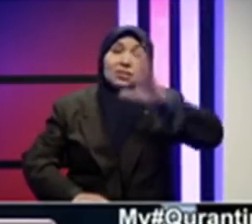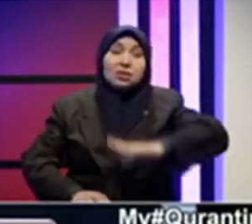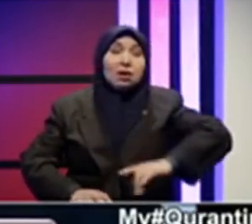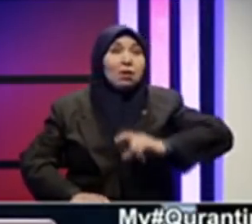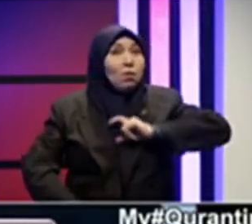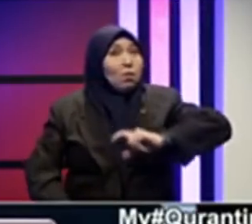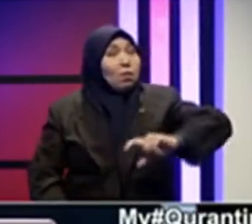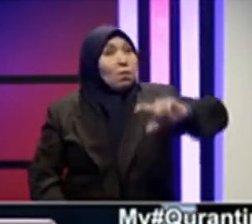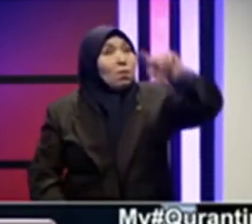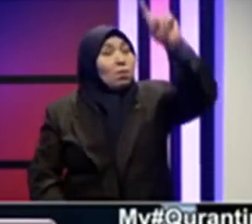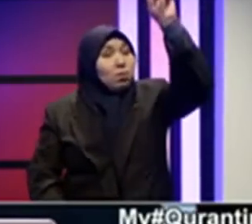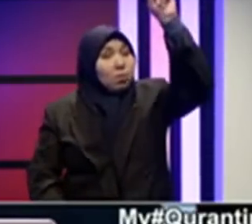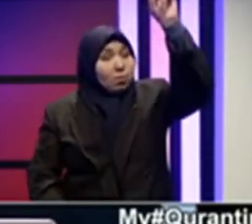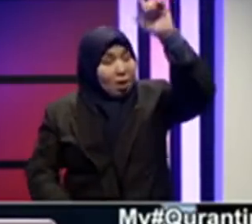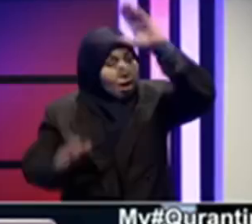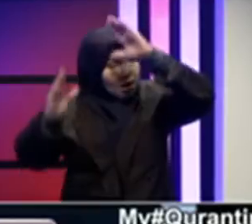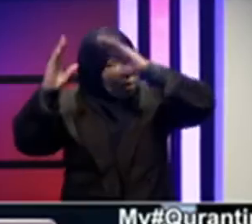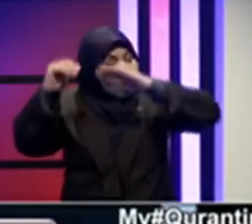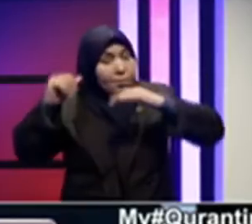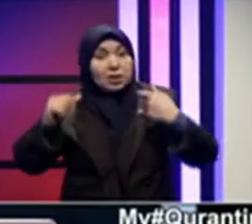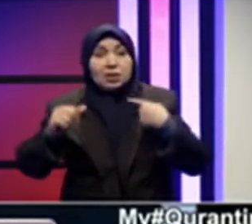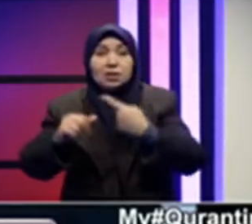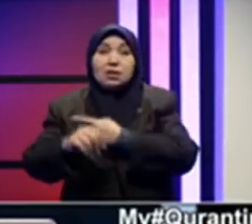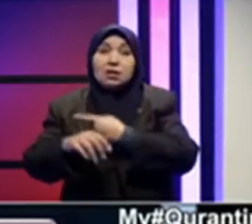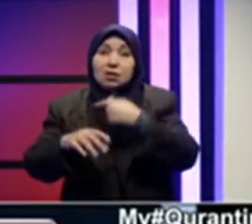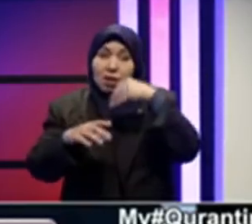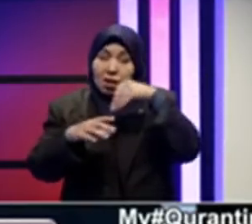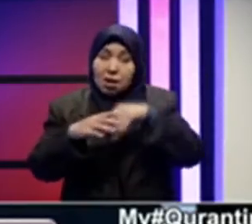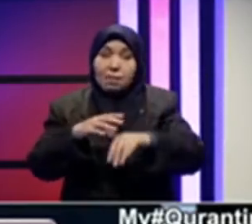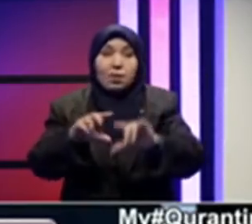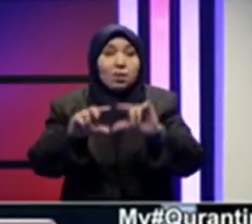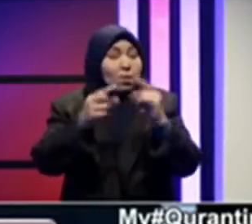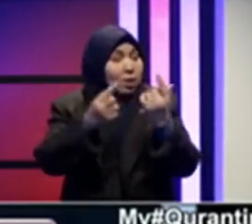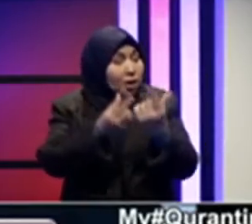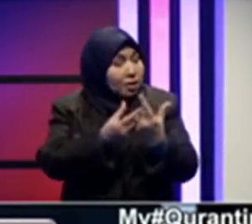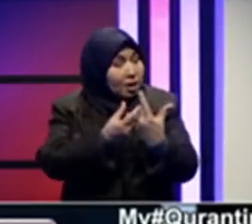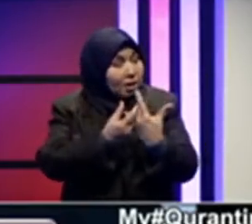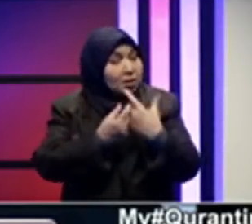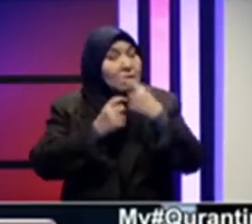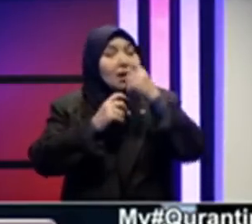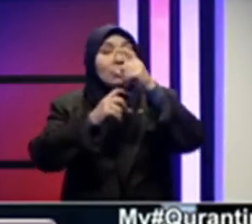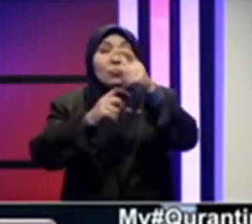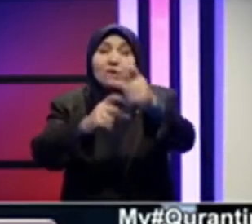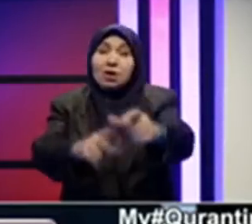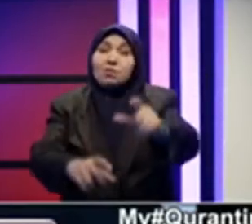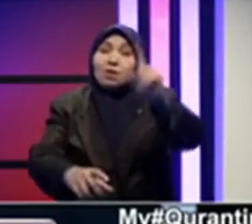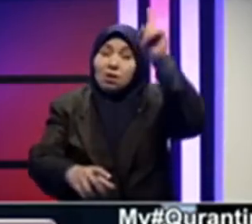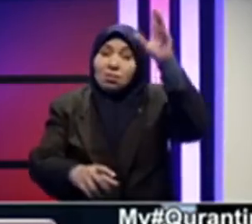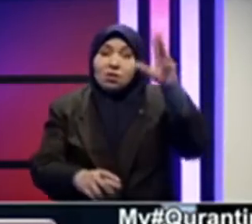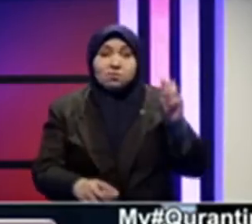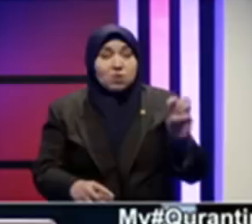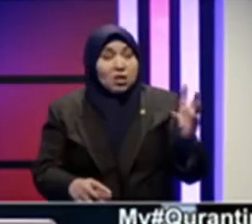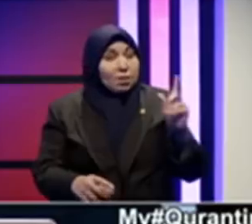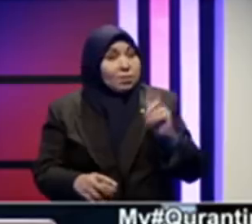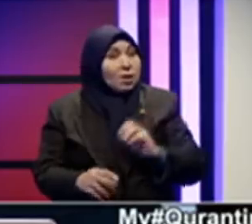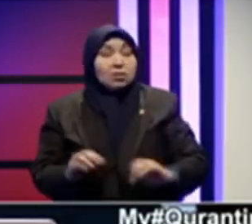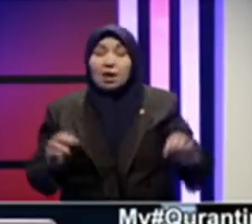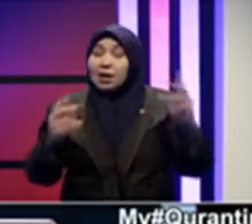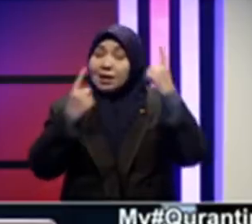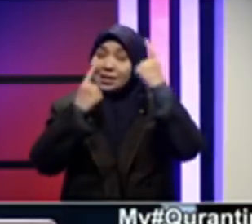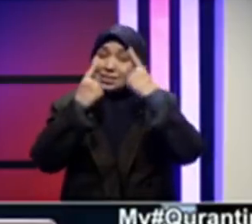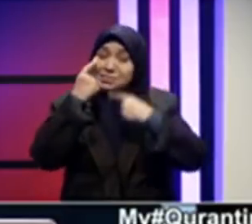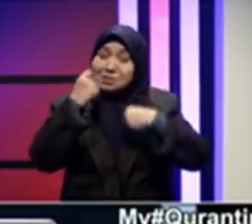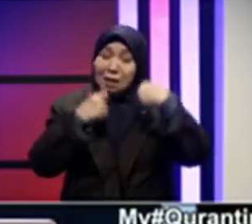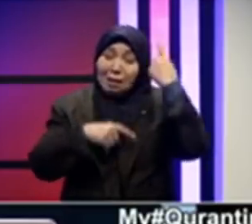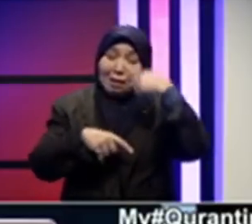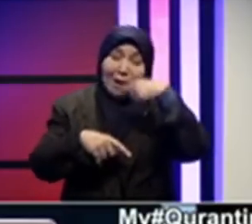diri. Moga-moga kita di kalangan orang-orang yang diberitakan, dianugerahkan oleh Allah Subhanahu Wa Taala, tidak ada kesedihan, tidak